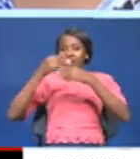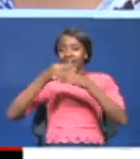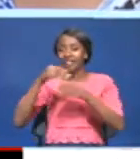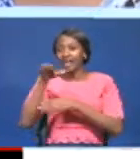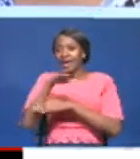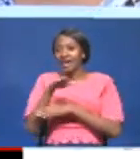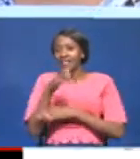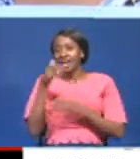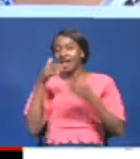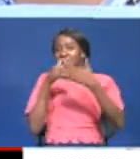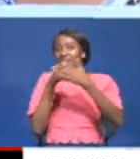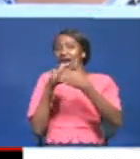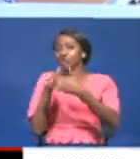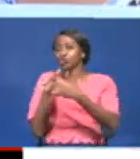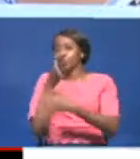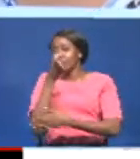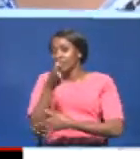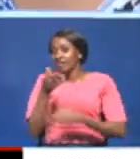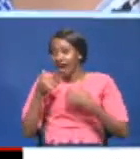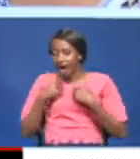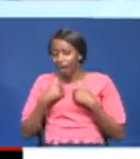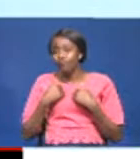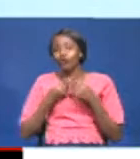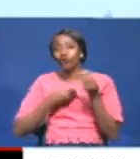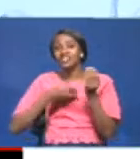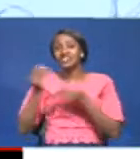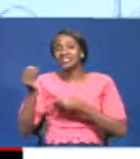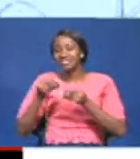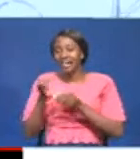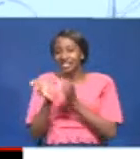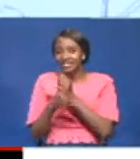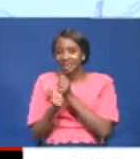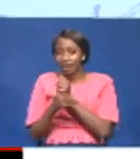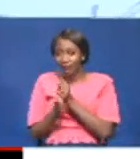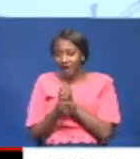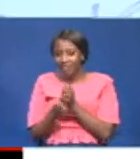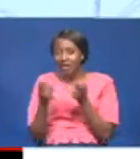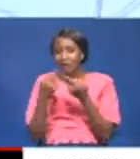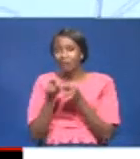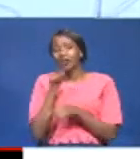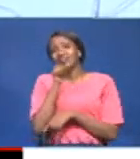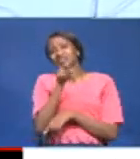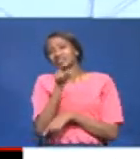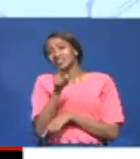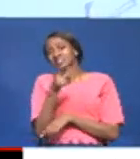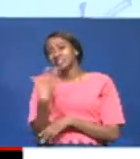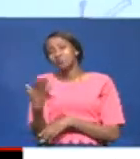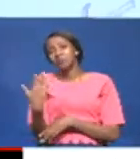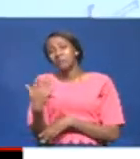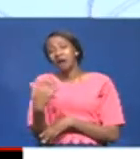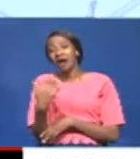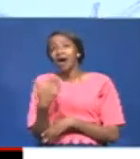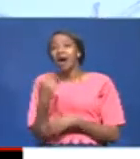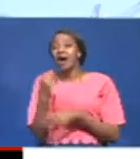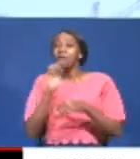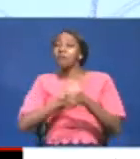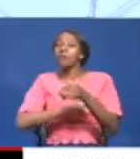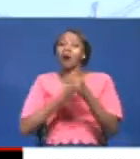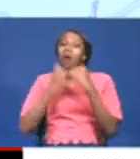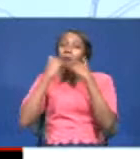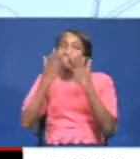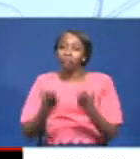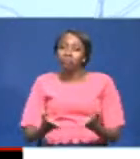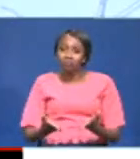Jackie ya kuuza samaki na mpaka dakika hii karatasi nilipawa hii lakini haina kitu. Katasi hili pewa